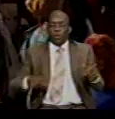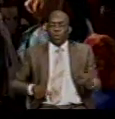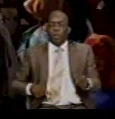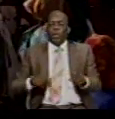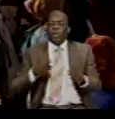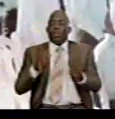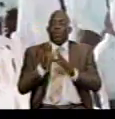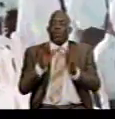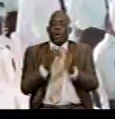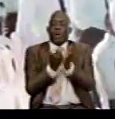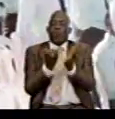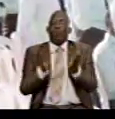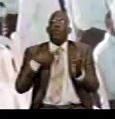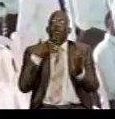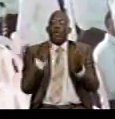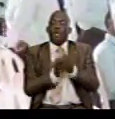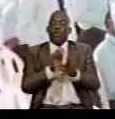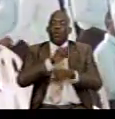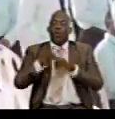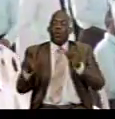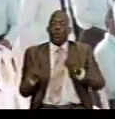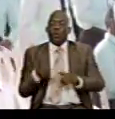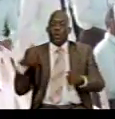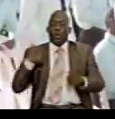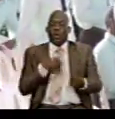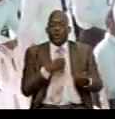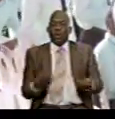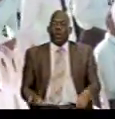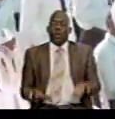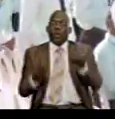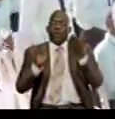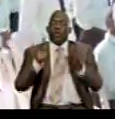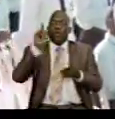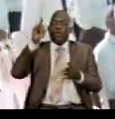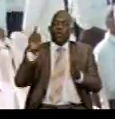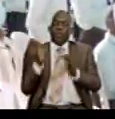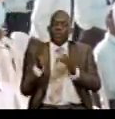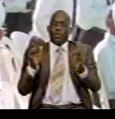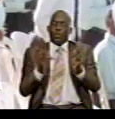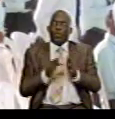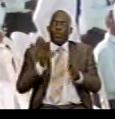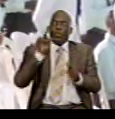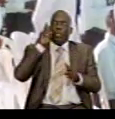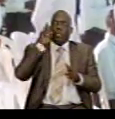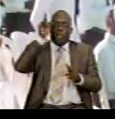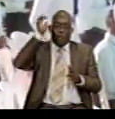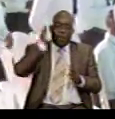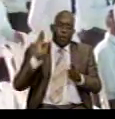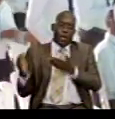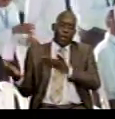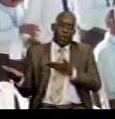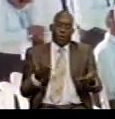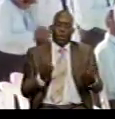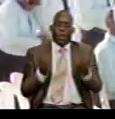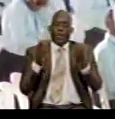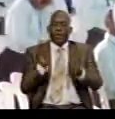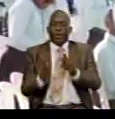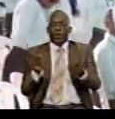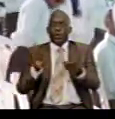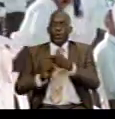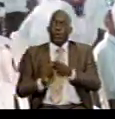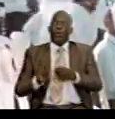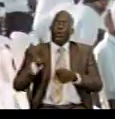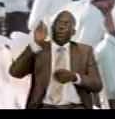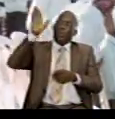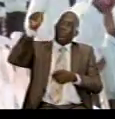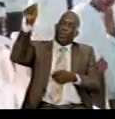up Jesus, he will draw multitude of men to himself. La Bible dit que quand nous élevons Jésus, il attire plusieurs à nous. Name of the Lord. Bénissons le nom du